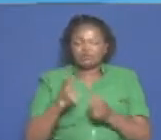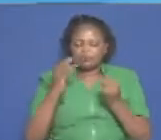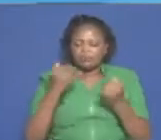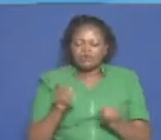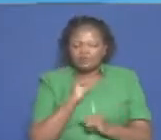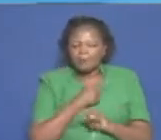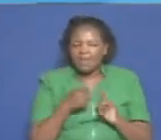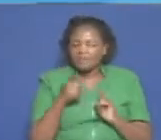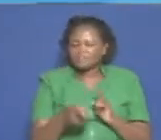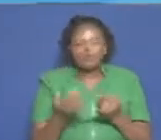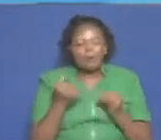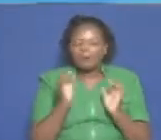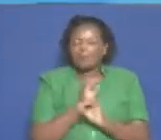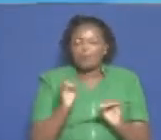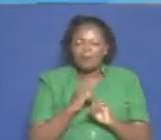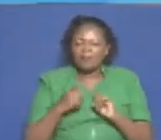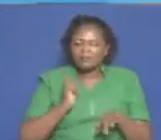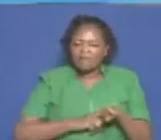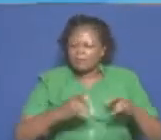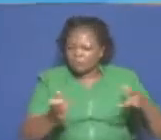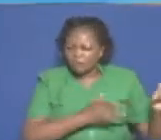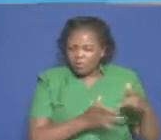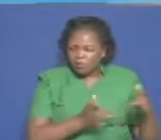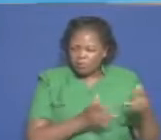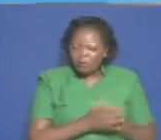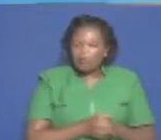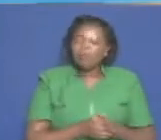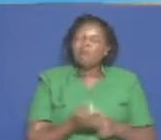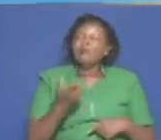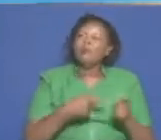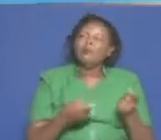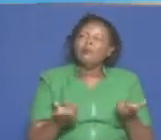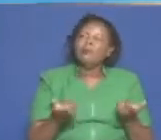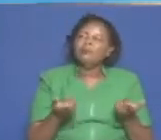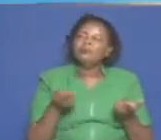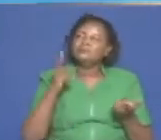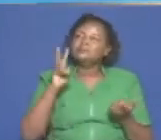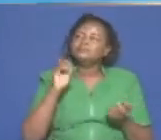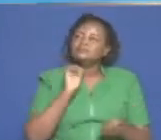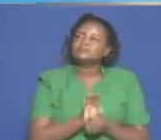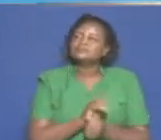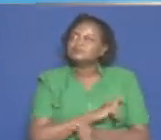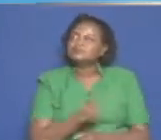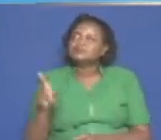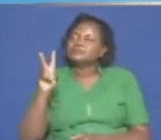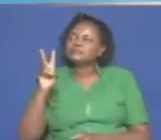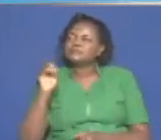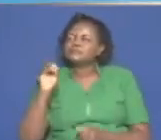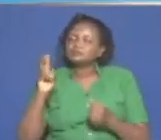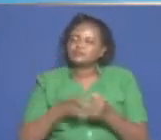lakini haukutekelezwa. Lakini ukiangalia kuanzia mwaka 2013 hadi mwaka 2017,